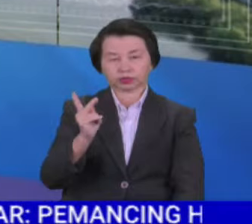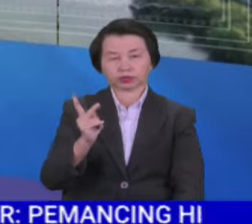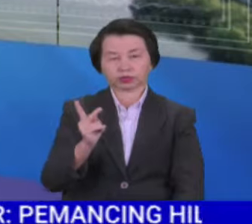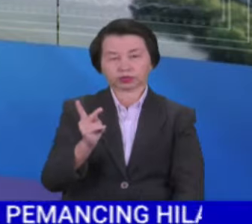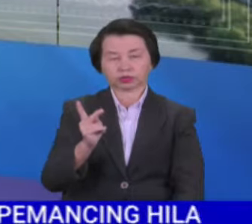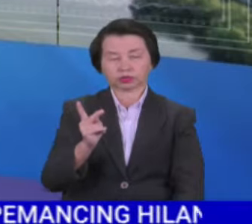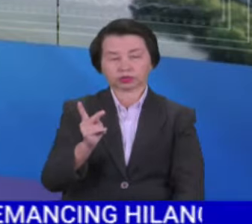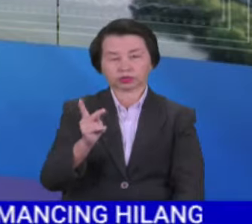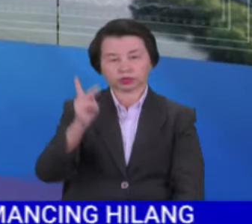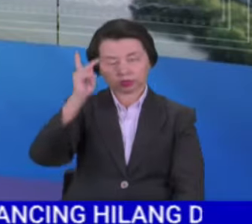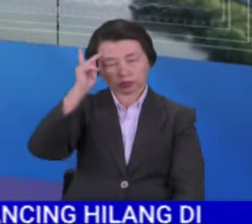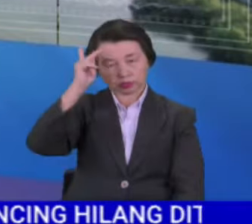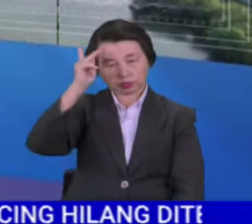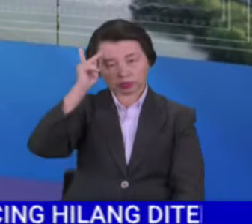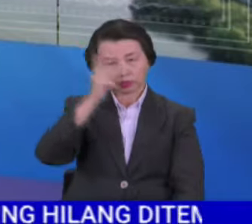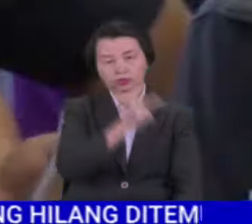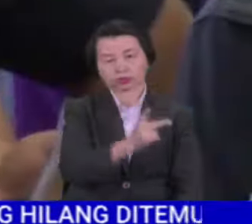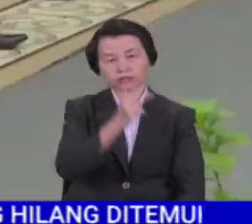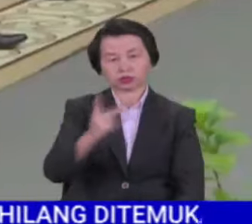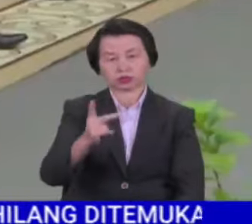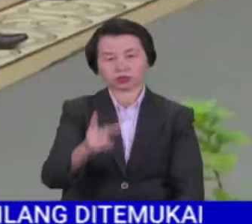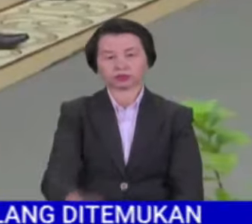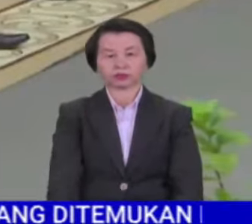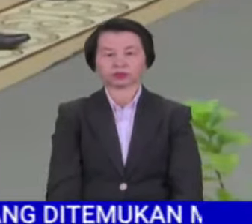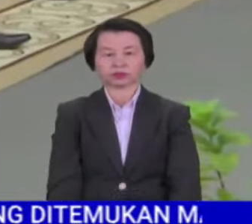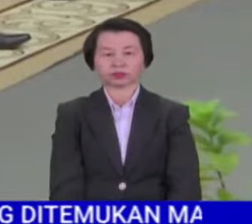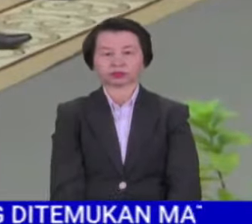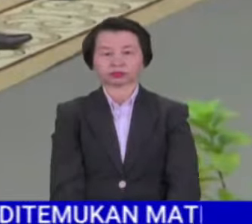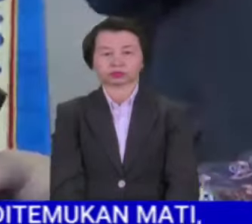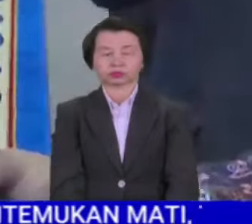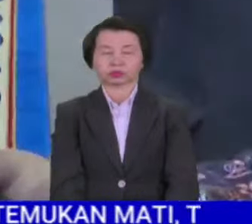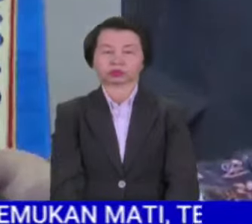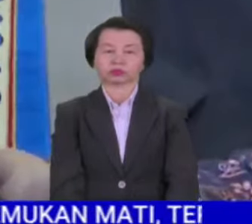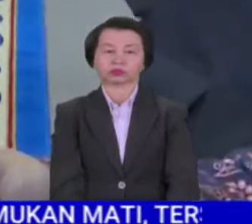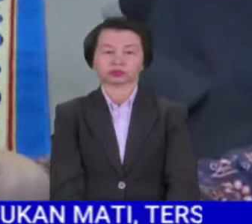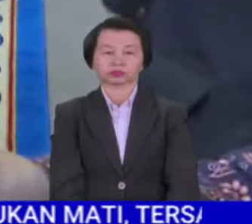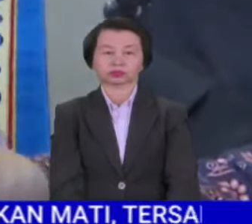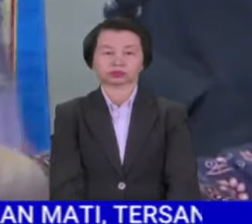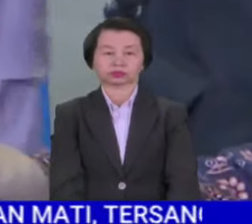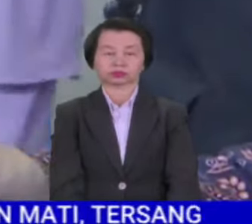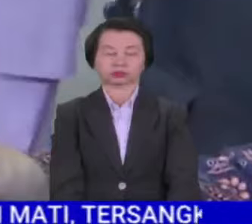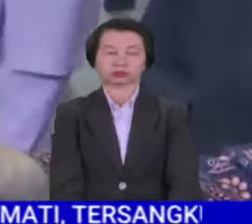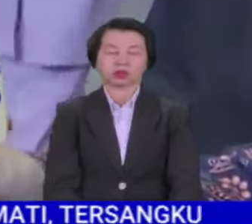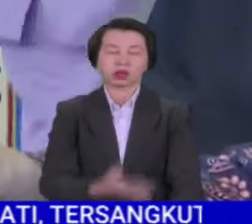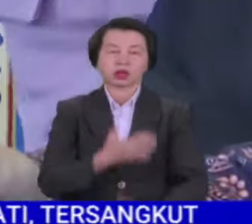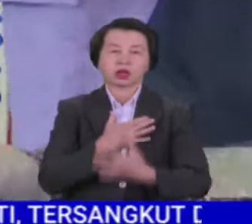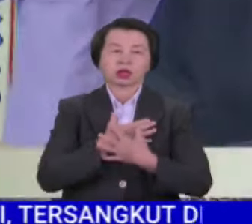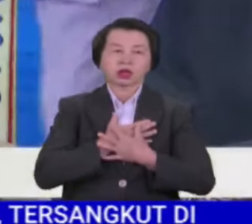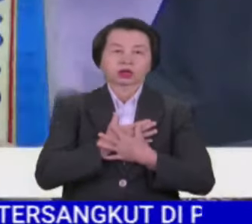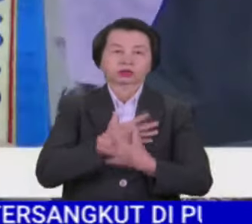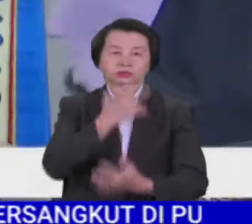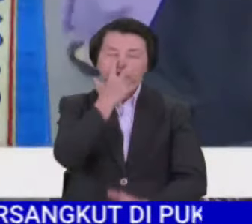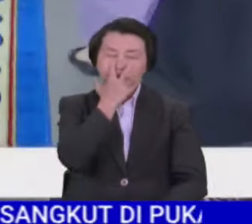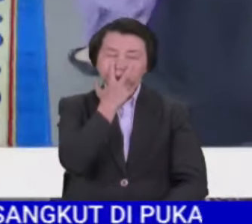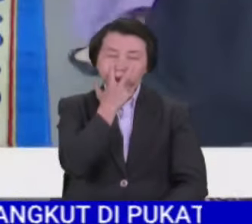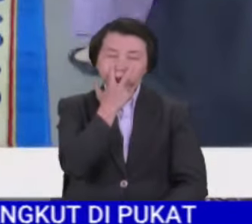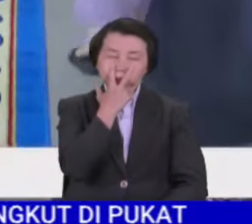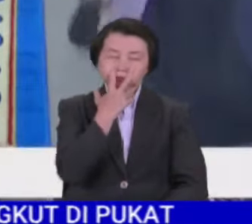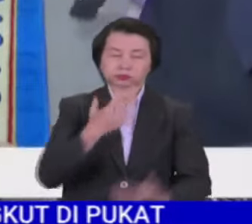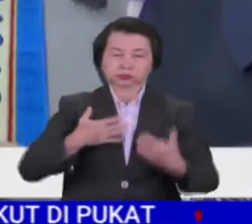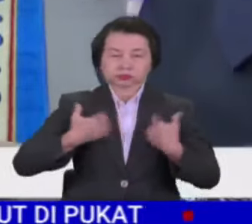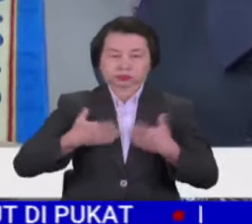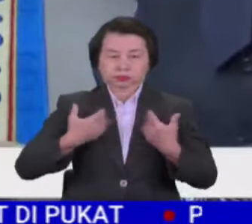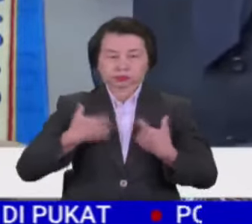ipd Kota Kinabalu Hai terharu dengan sangat gembira sekali karena